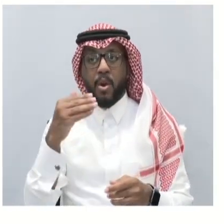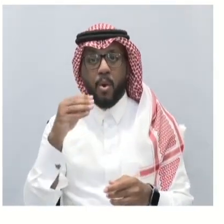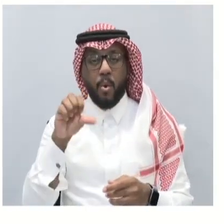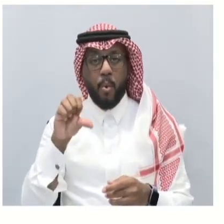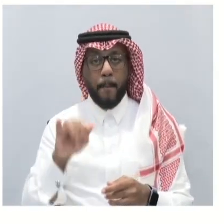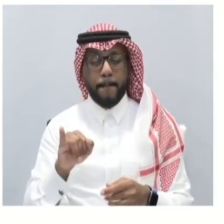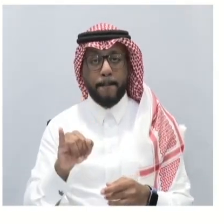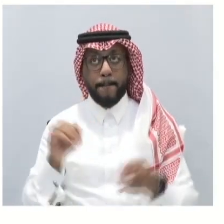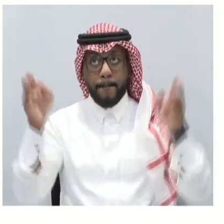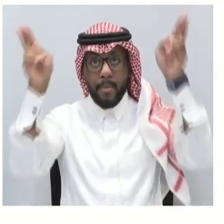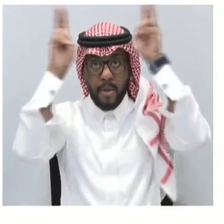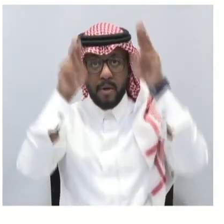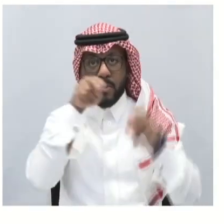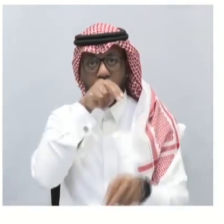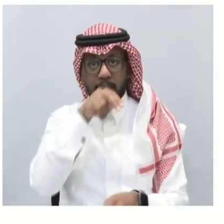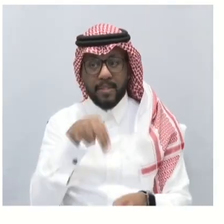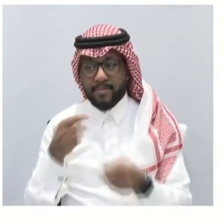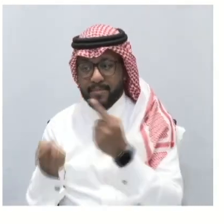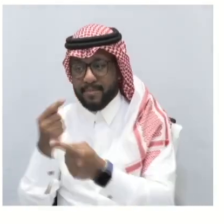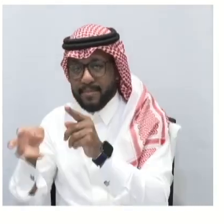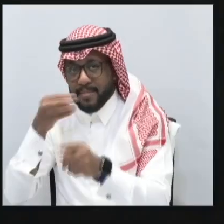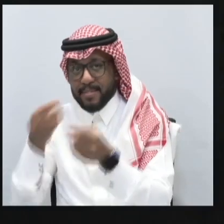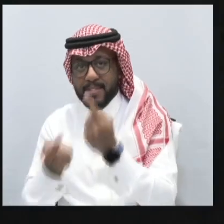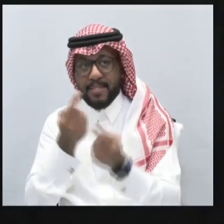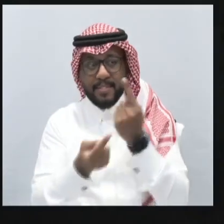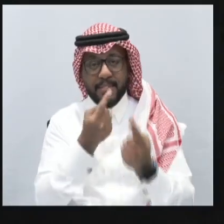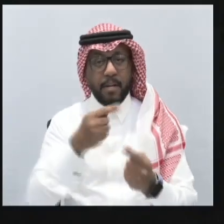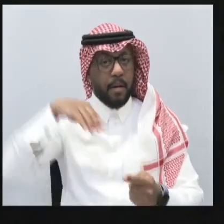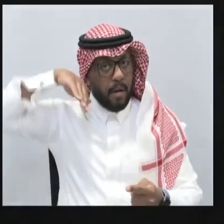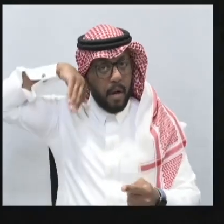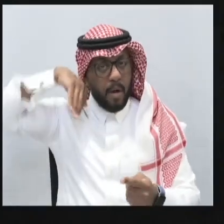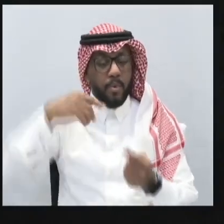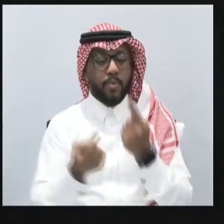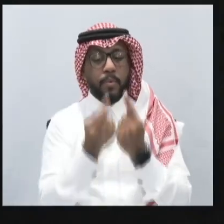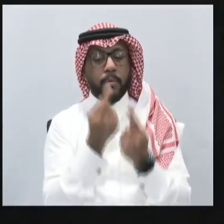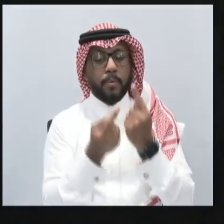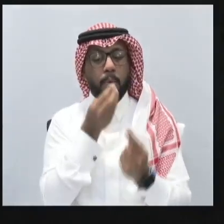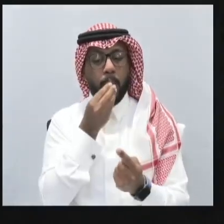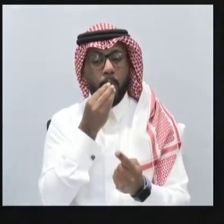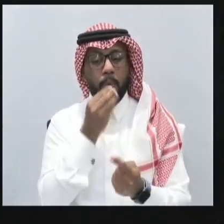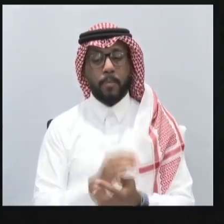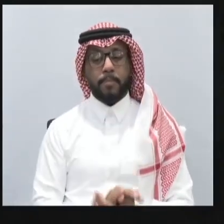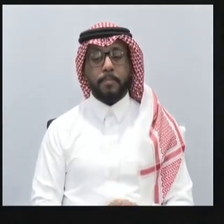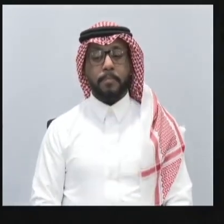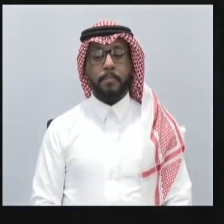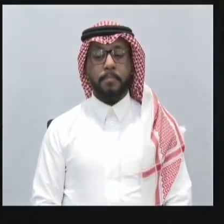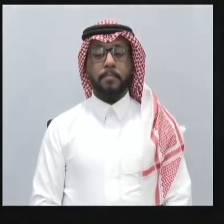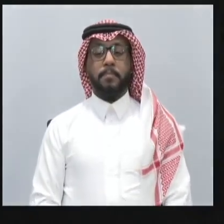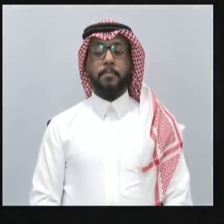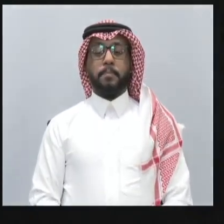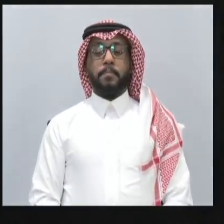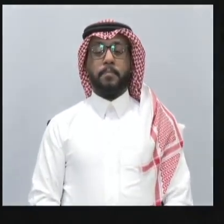الارنب ياكل اعشاب الخروف ياكل اعشاب